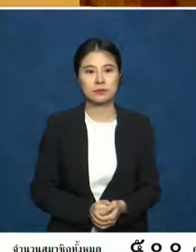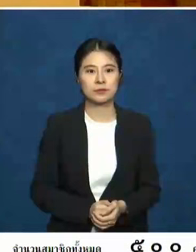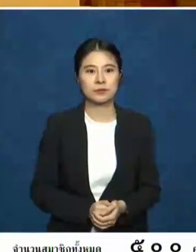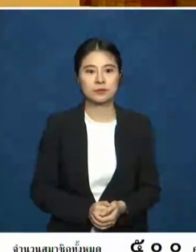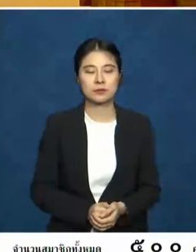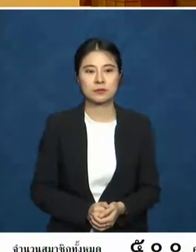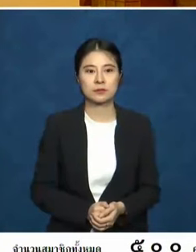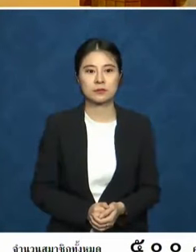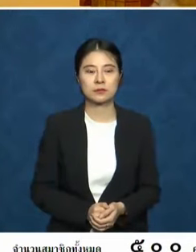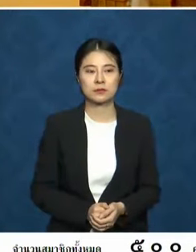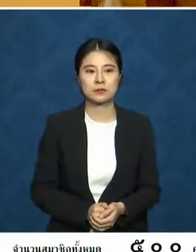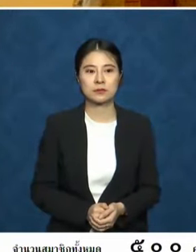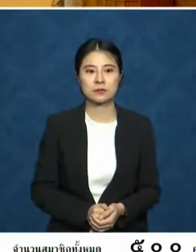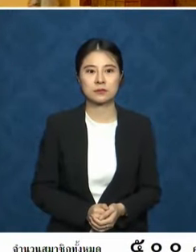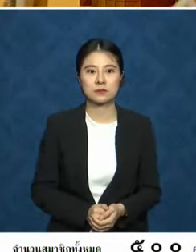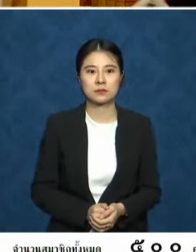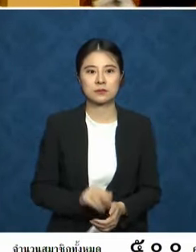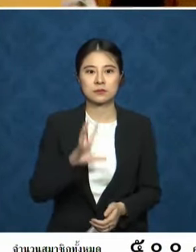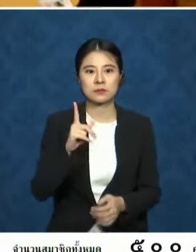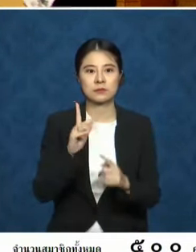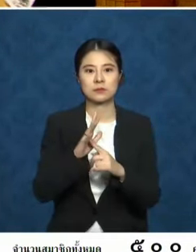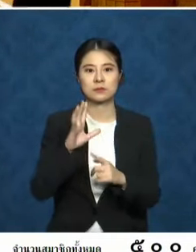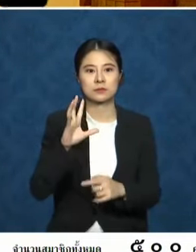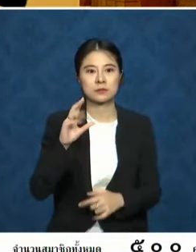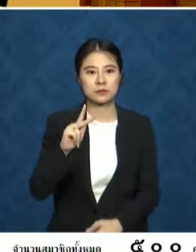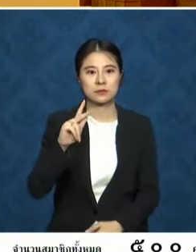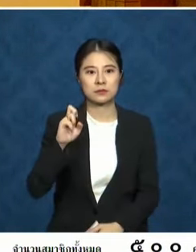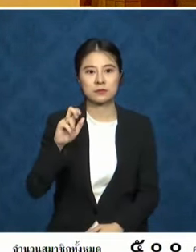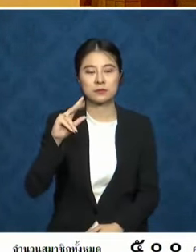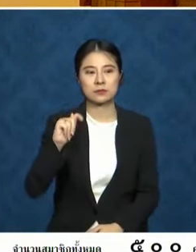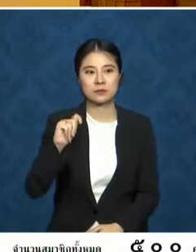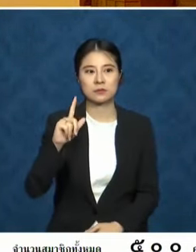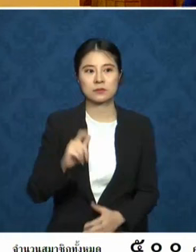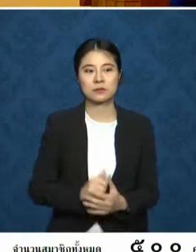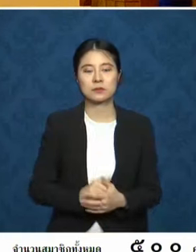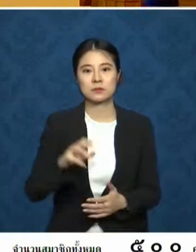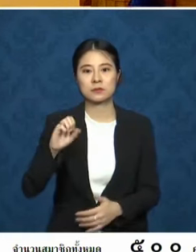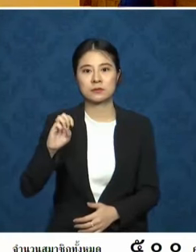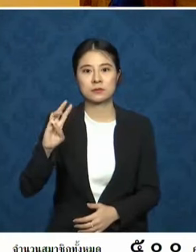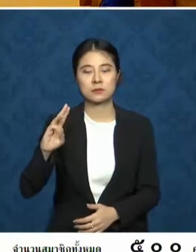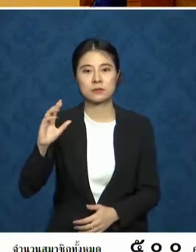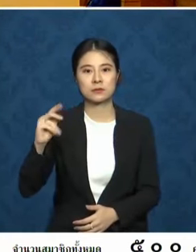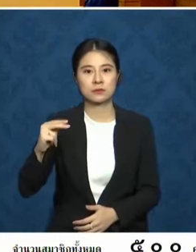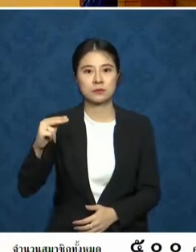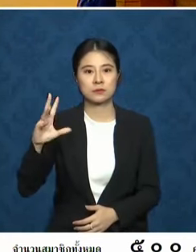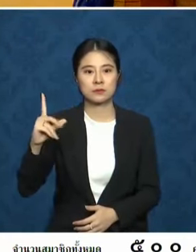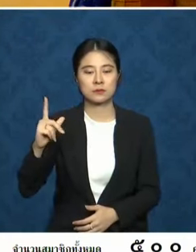ต่ที่หนึ่ ท่าน สาธจาจารย์ ชูกิต ลมปิจำนงผู้นฮ hair และแลท